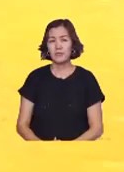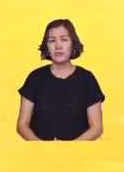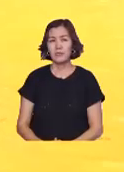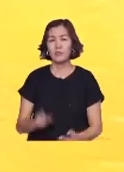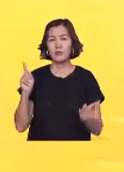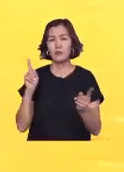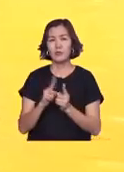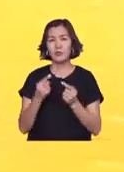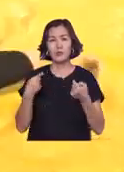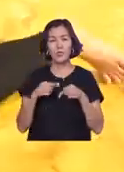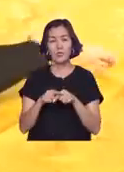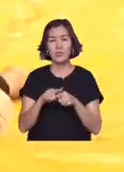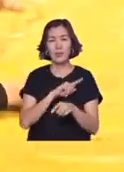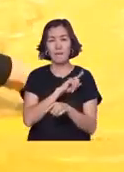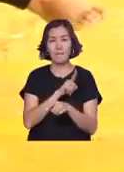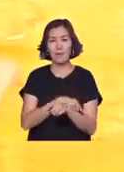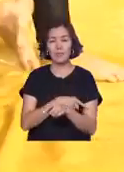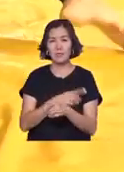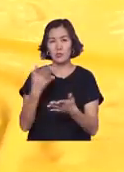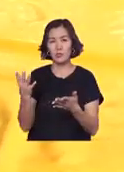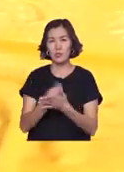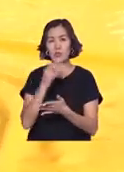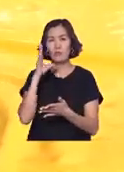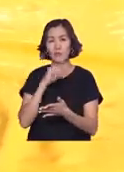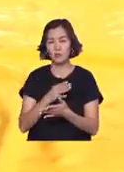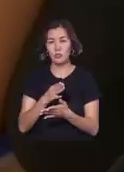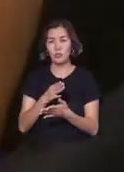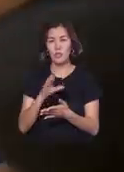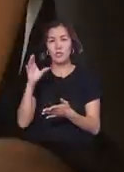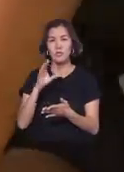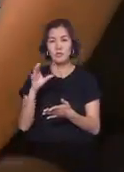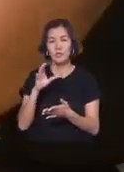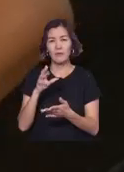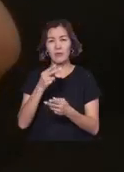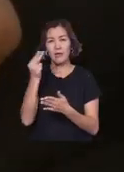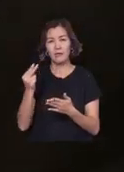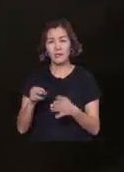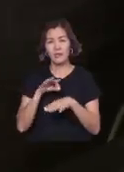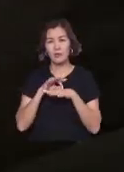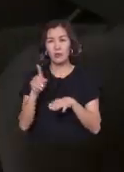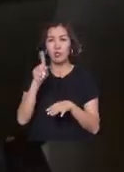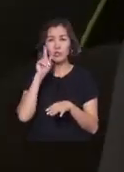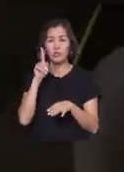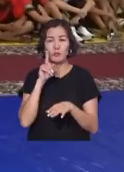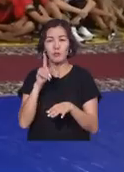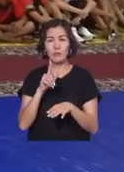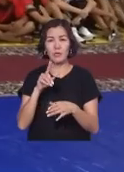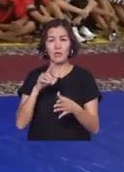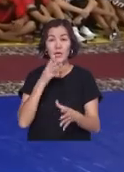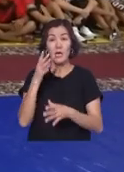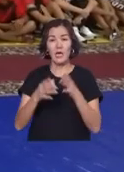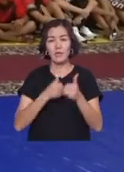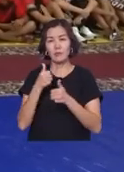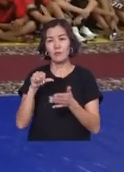күшінен техникасы мықты спортшылар жүлдені жұлып әкетеді. Нәтижесінде 42 айында Астанада өтетін жасөспірімдер арасындағы әлем